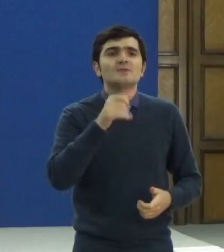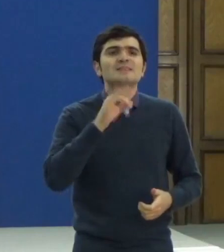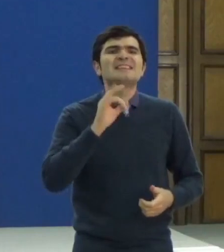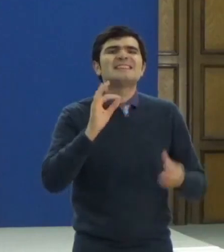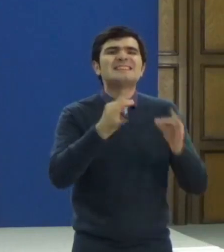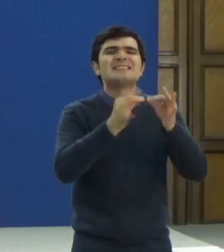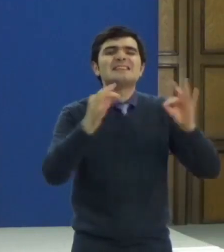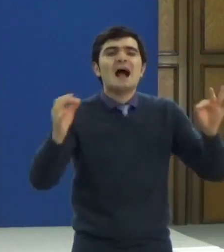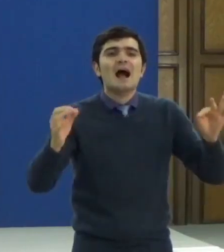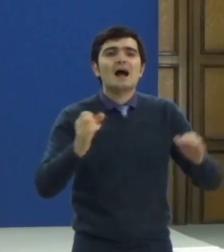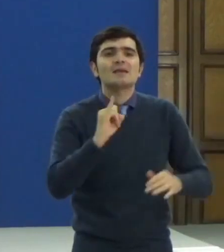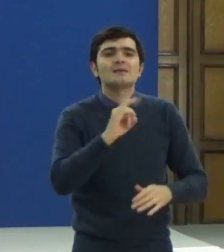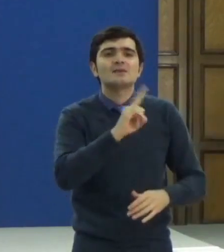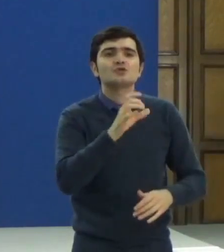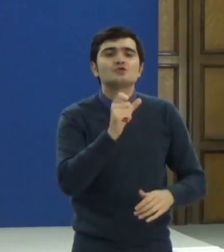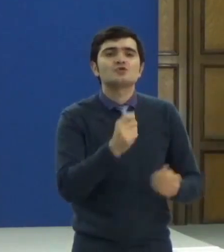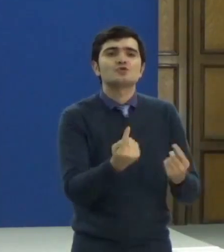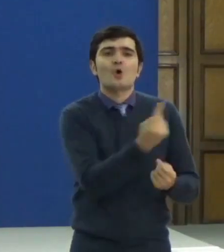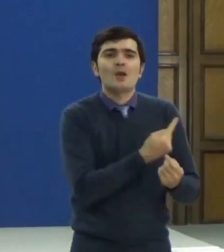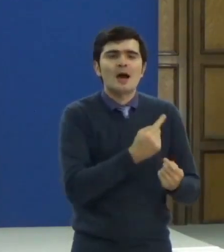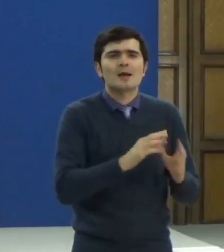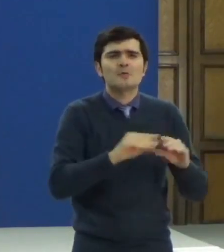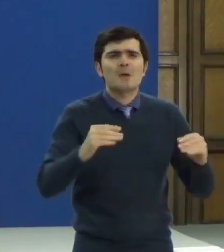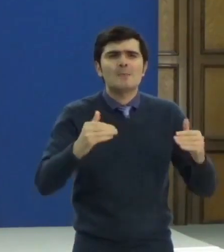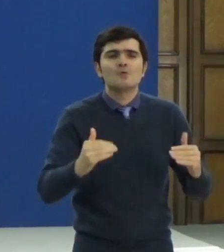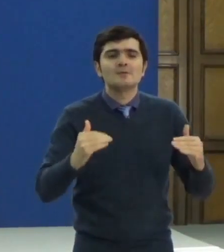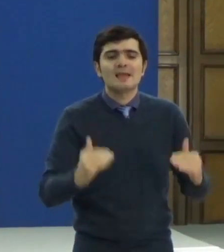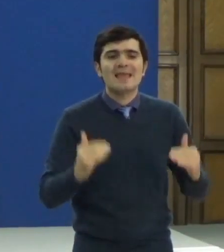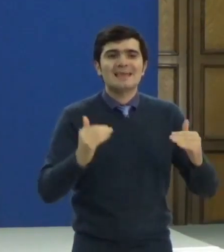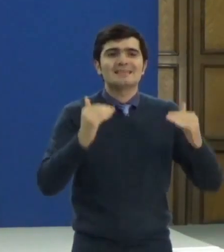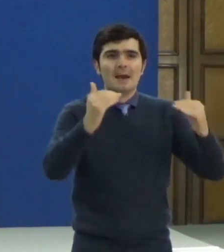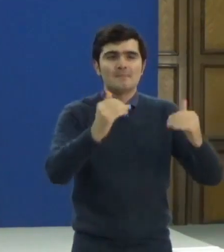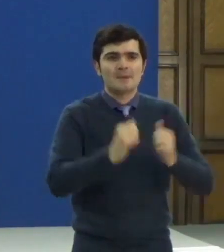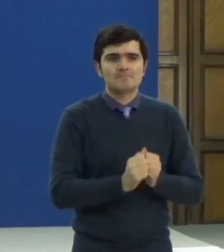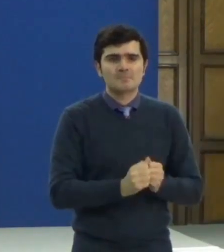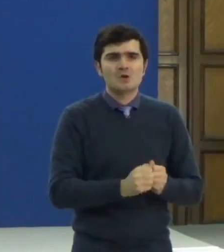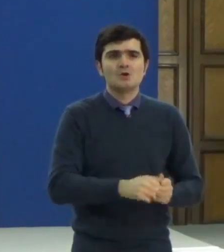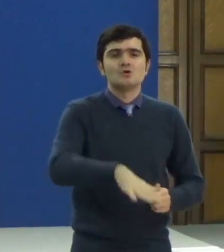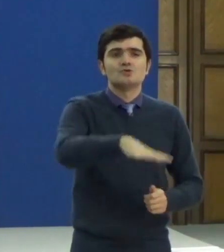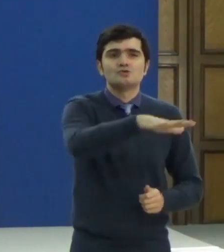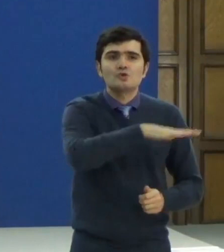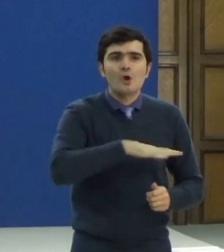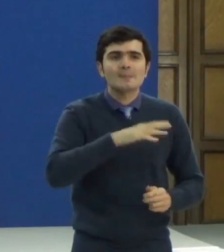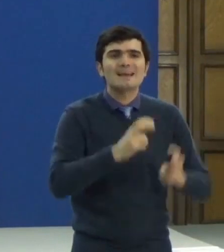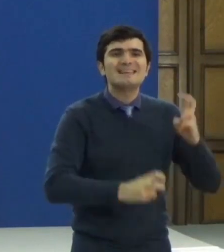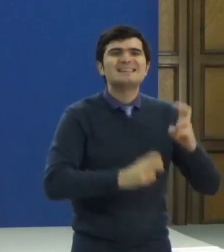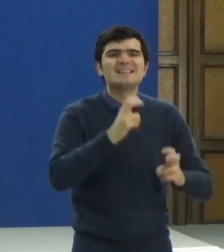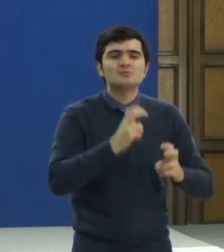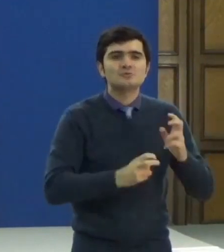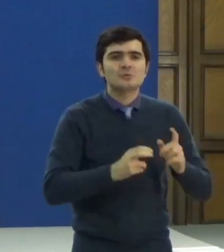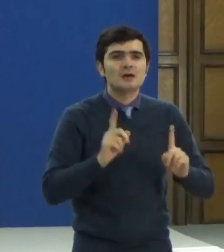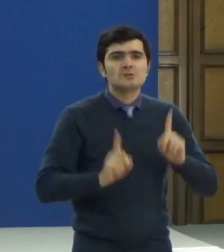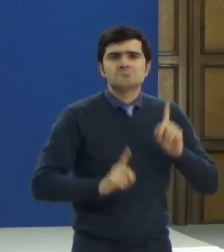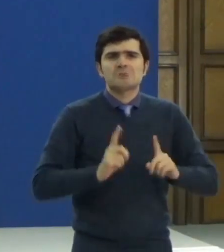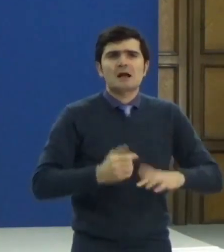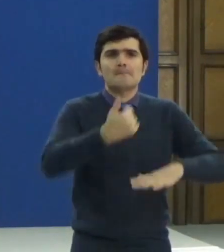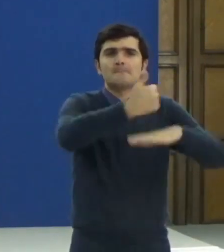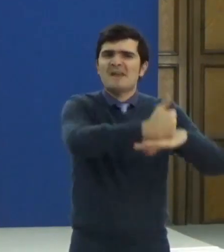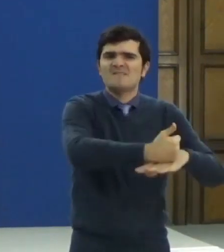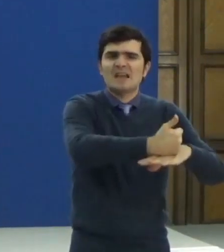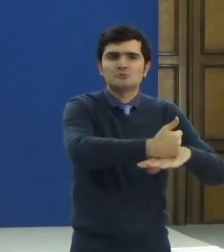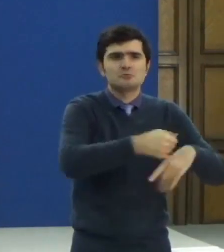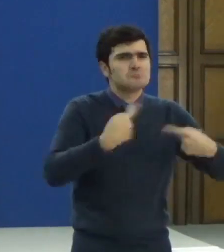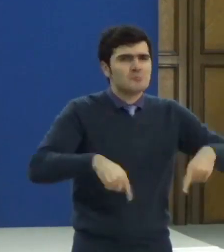care are mai multe etape. În zonă instituționalizată, dacă prefecții nu mai au locuri, pot